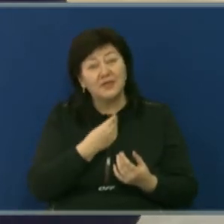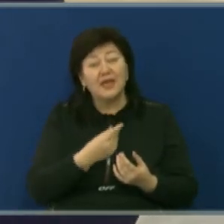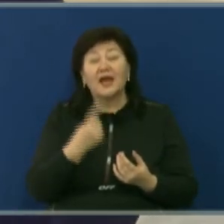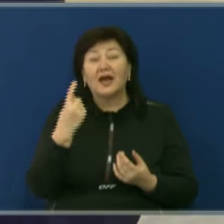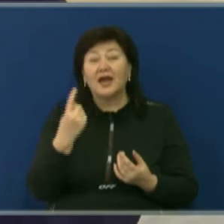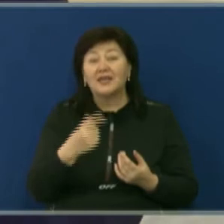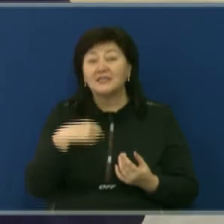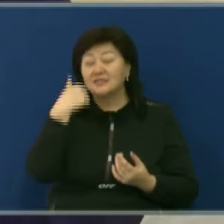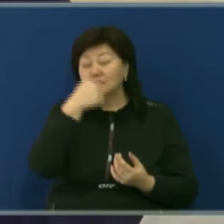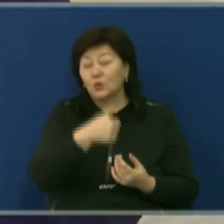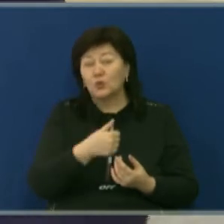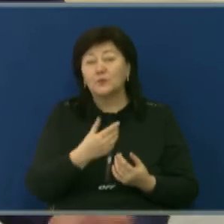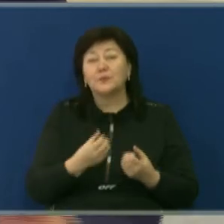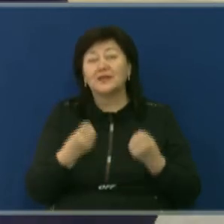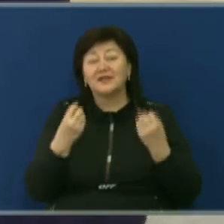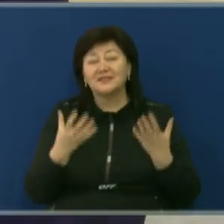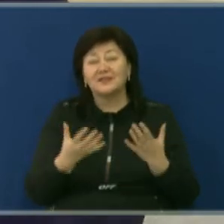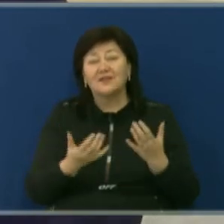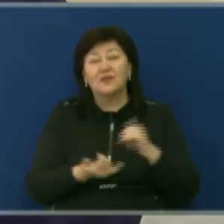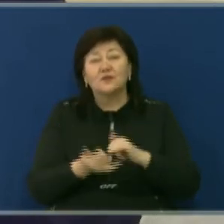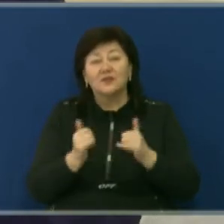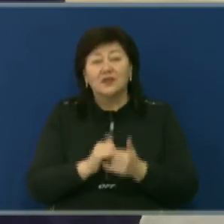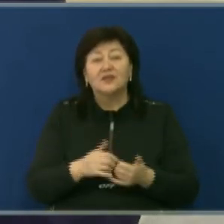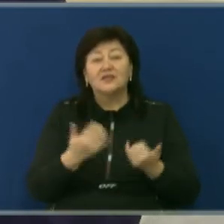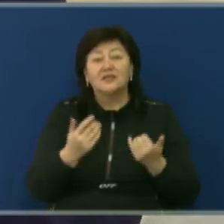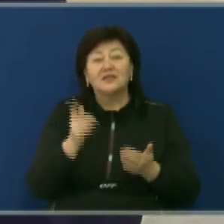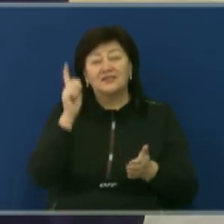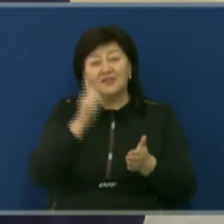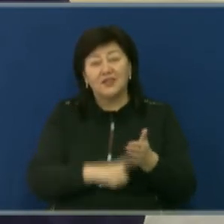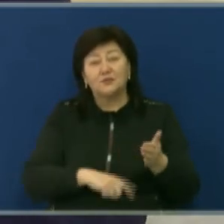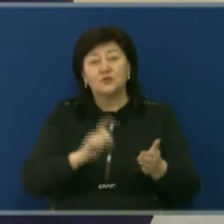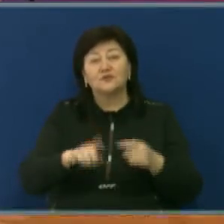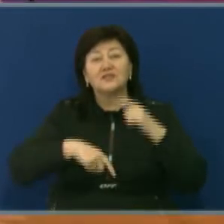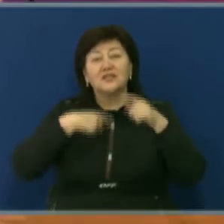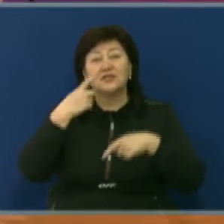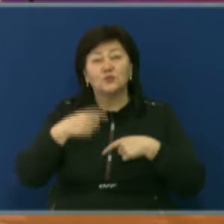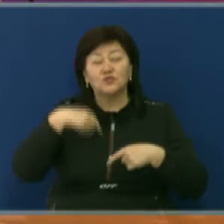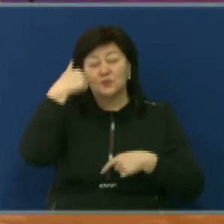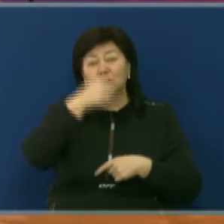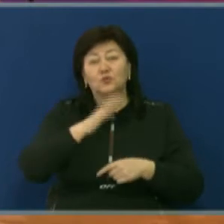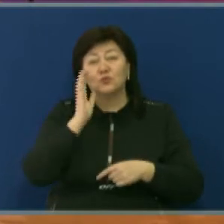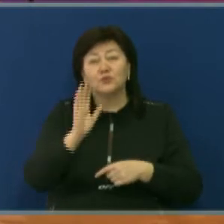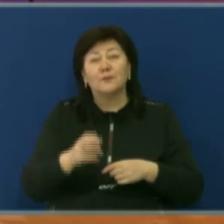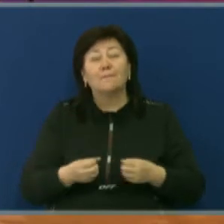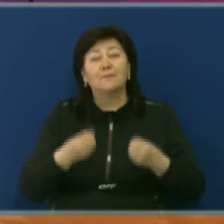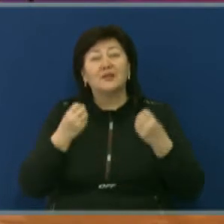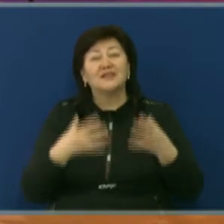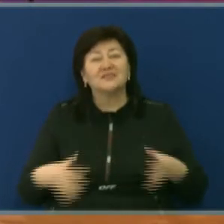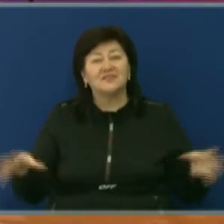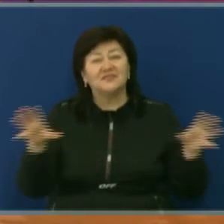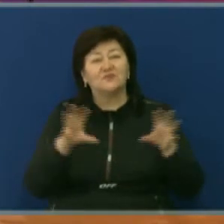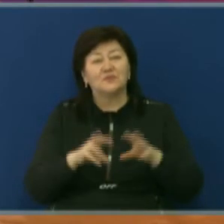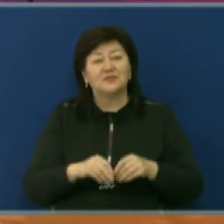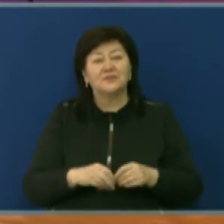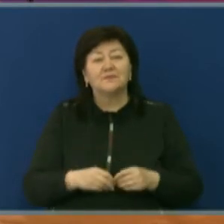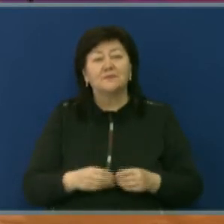от всех этих эпидемий и вместе с народом отпразднуем такие грандиозные праздники в нашей стране. Театр – это место, где человека воспитывают